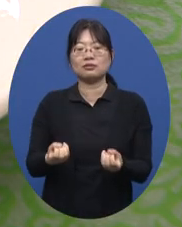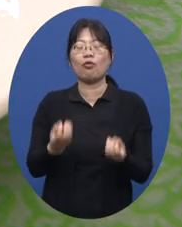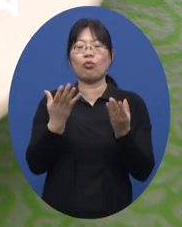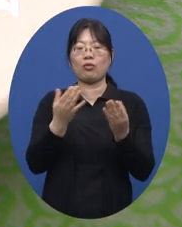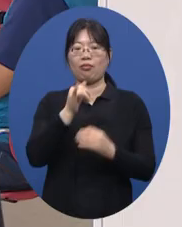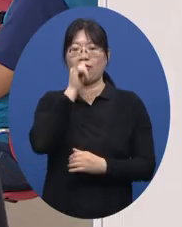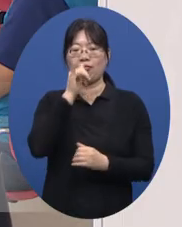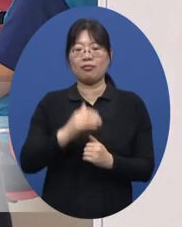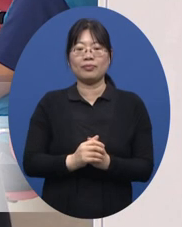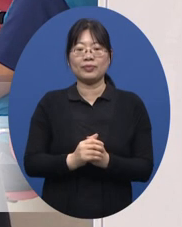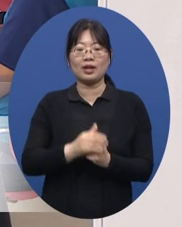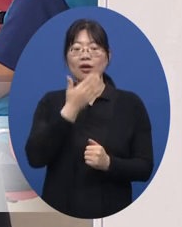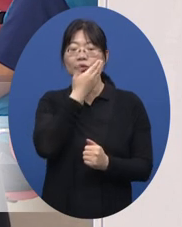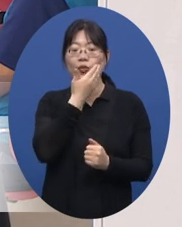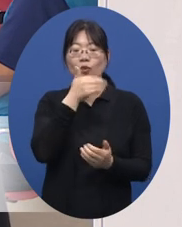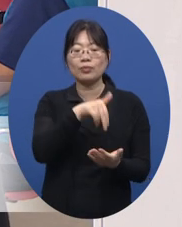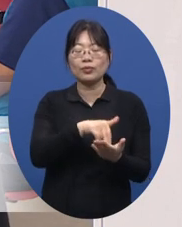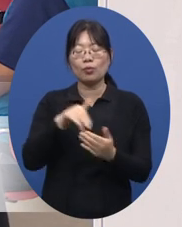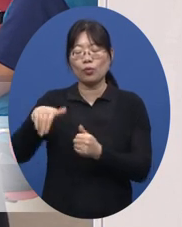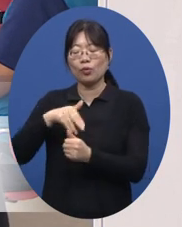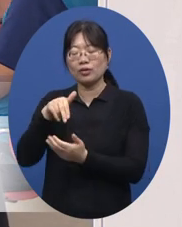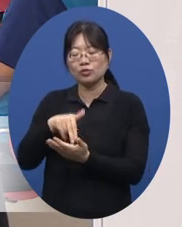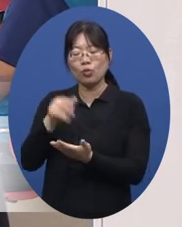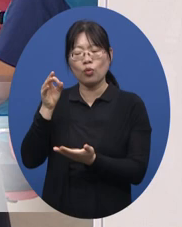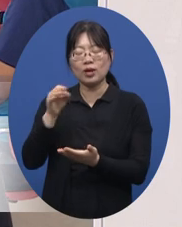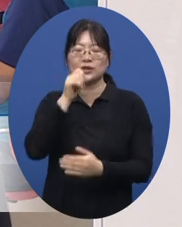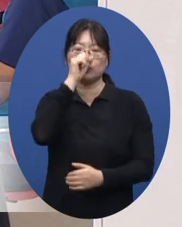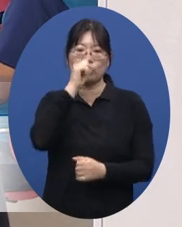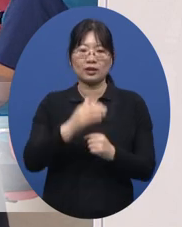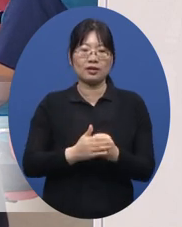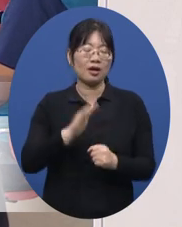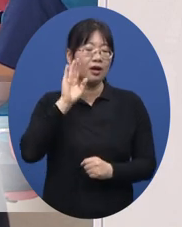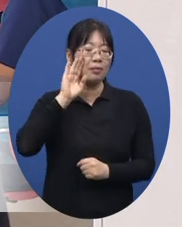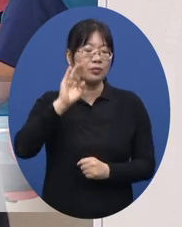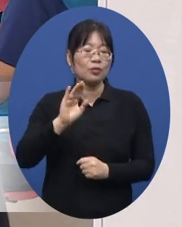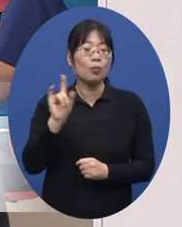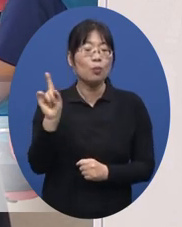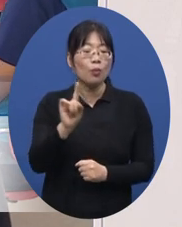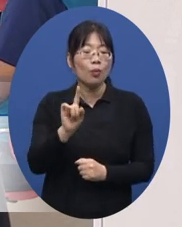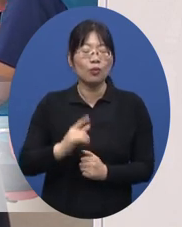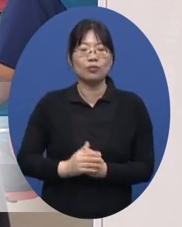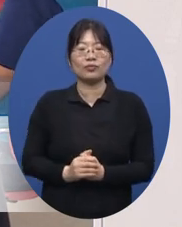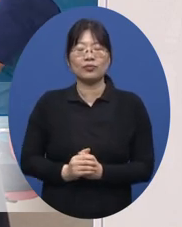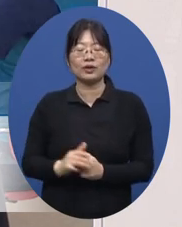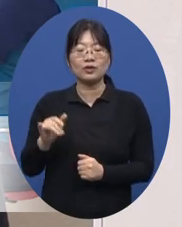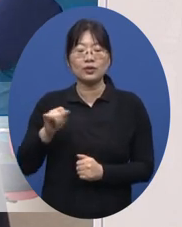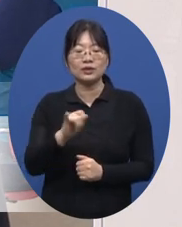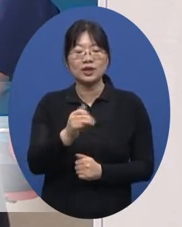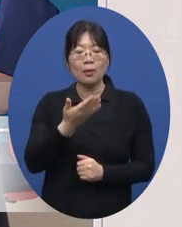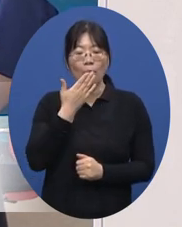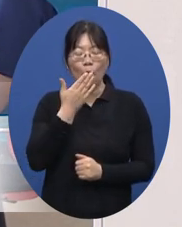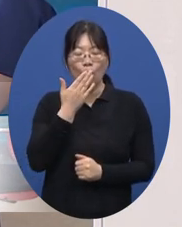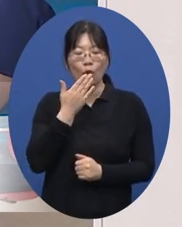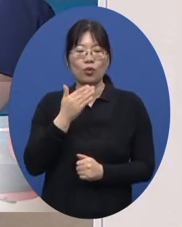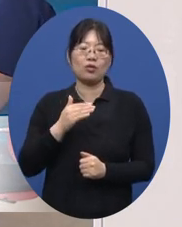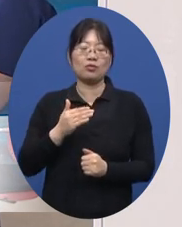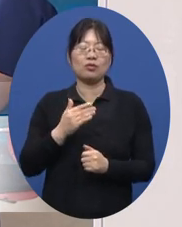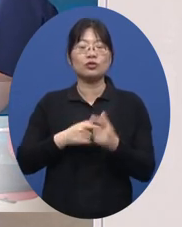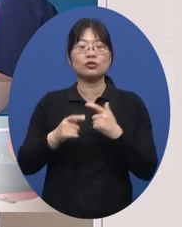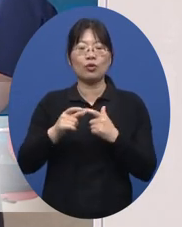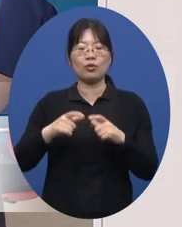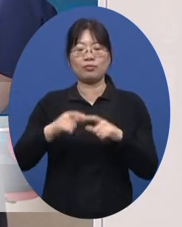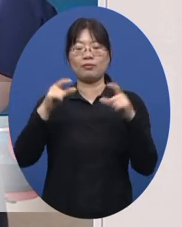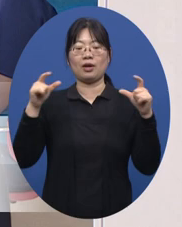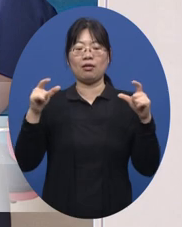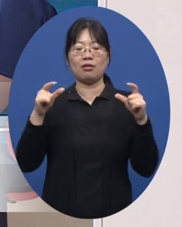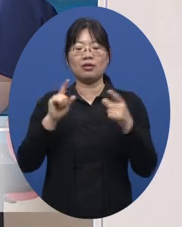진행됐습니다. 영양적이나 환경적인 가치가 높기 때문에 앞으로의 어떤 그 곤충을 식용할 수 있는 시장은 훨씬 더 커질